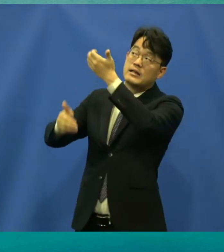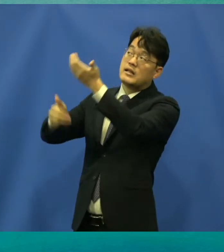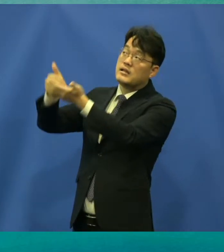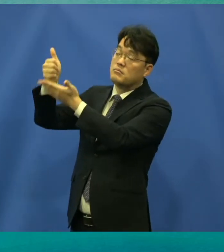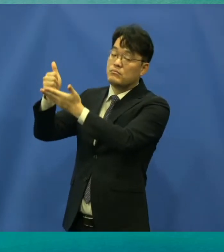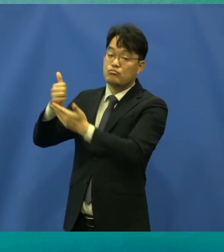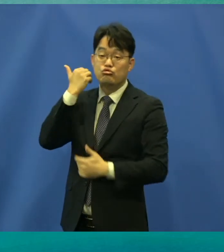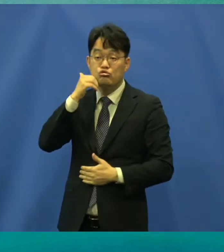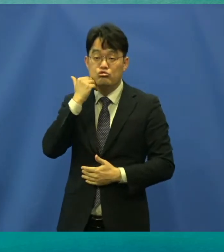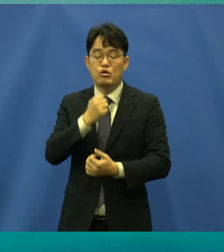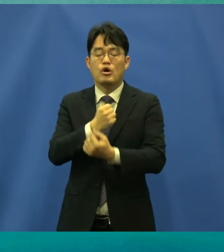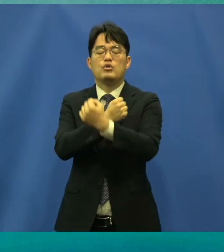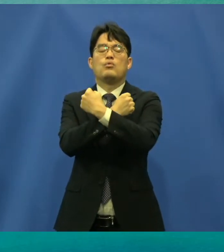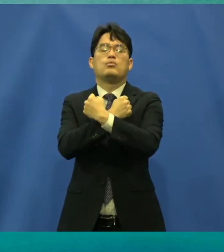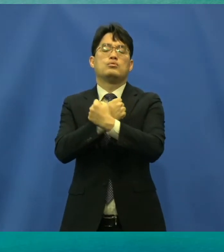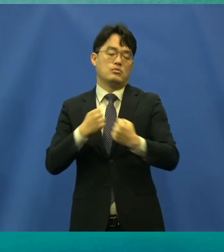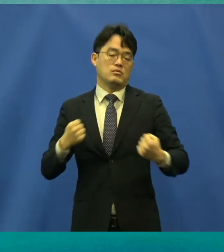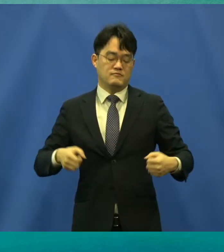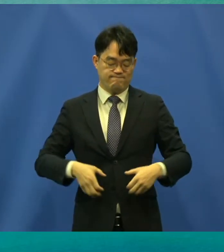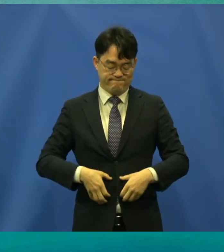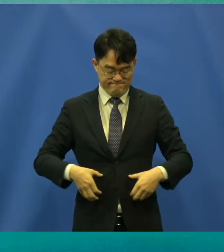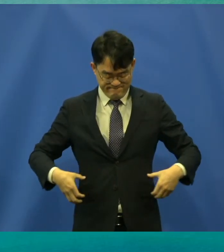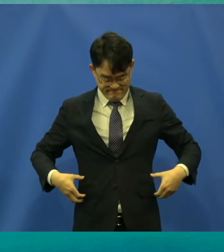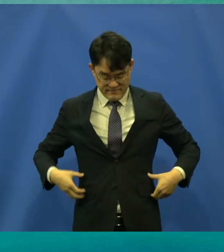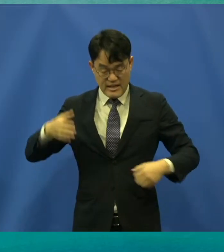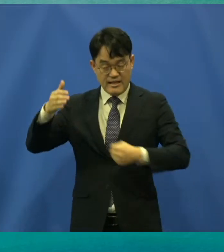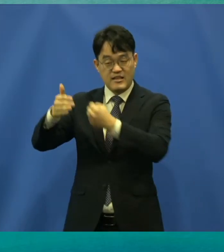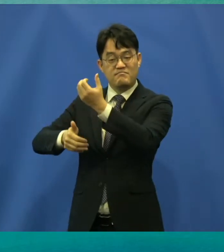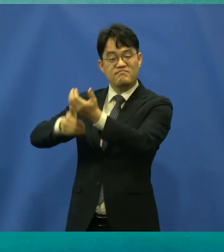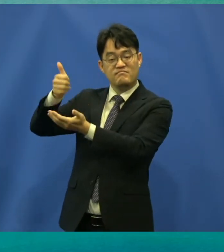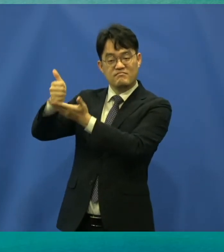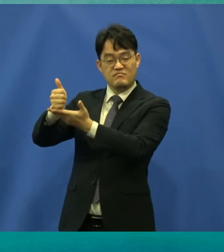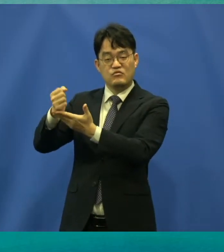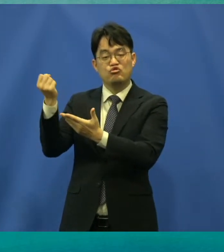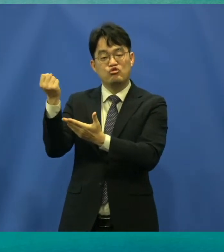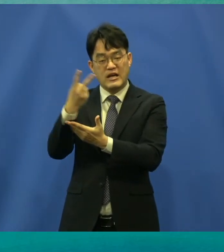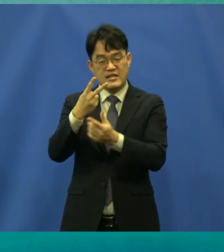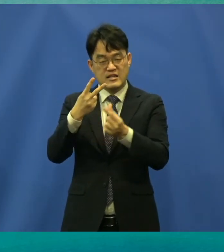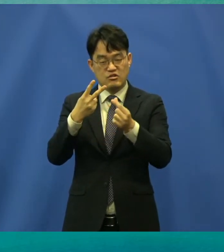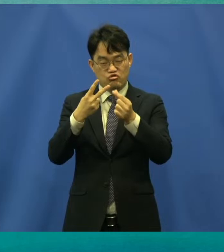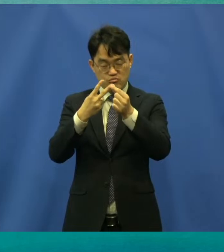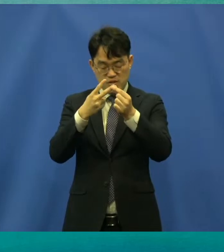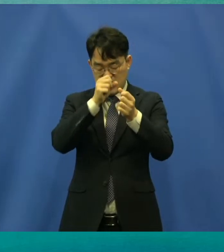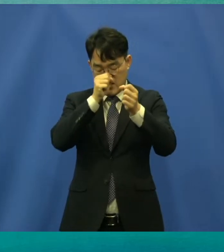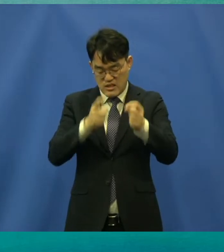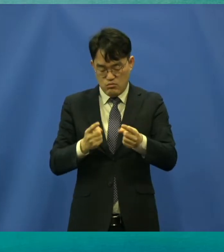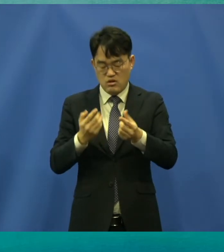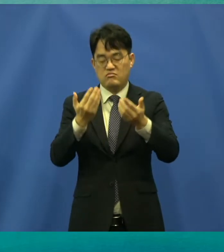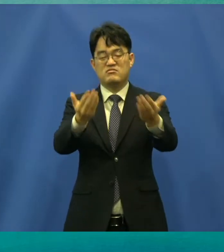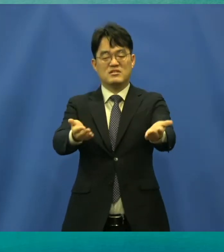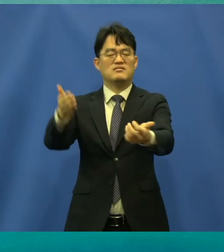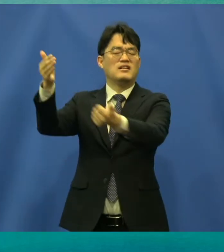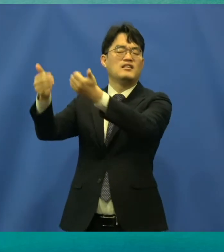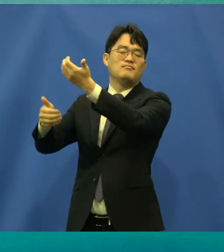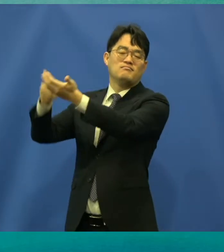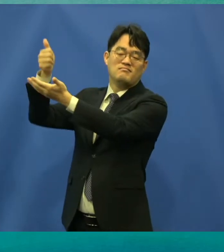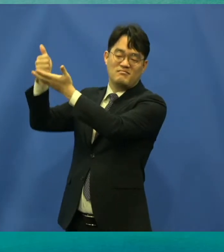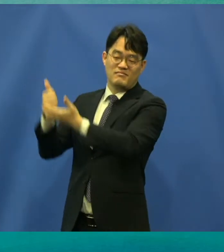하나님은 요나의 실수를 용서해 주셨습니다. 용서가 없었다면 이미 끝이죠. 이막은 없습니다.